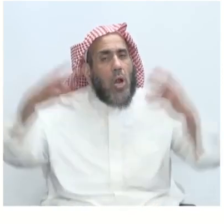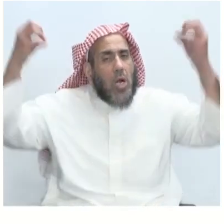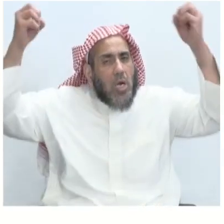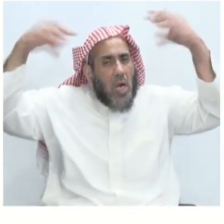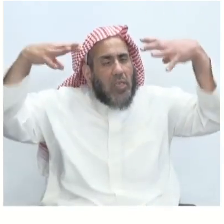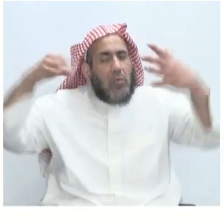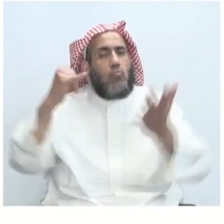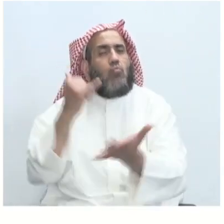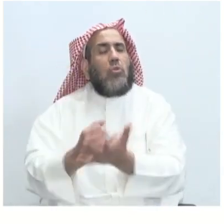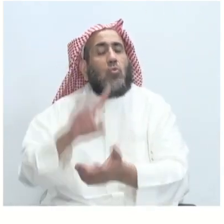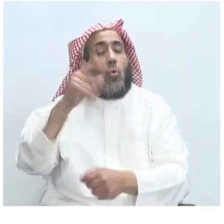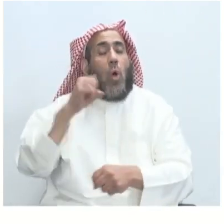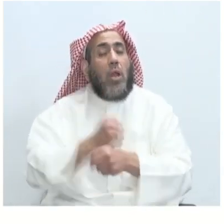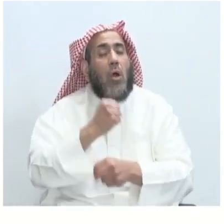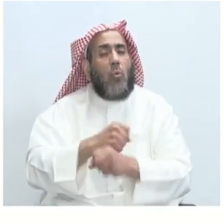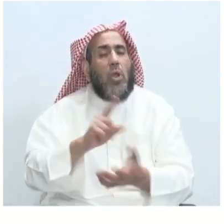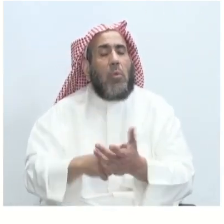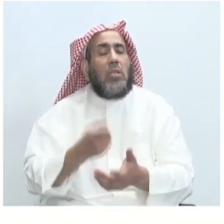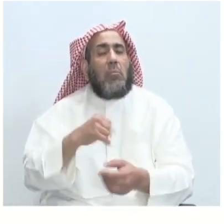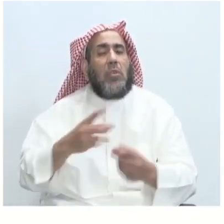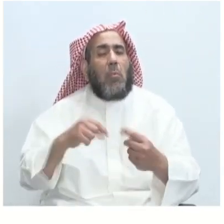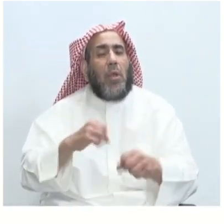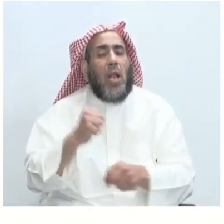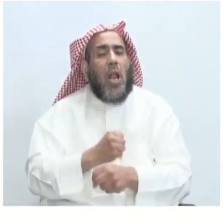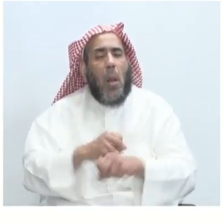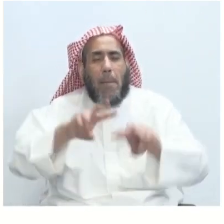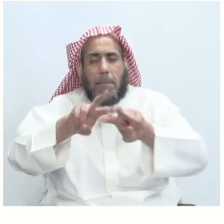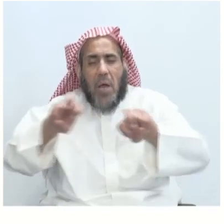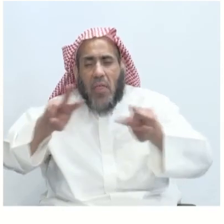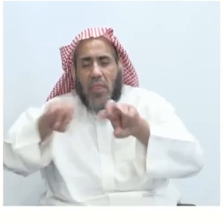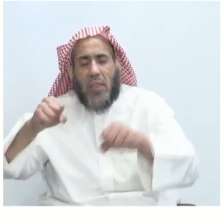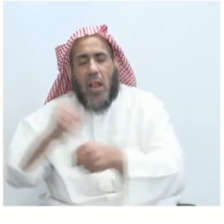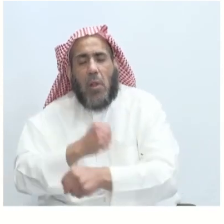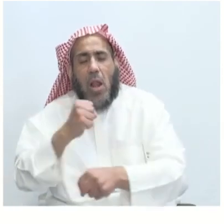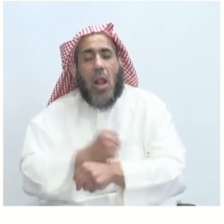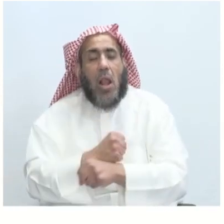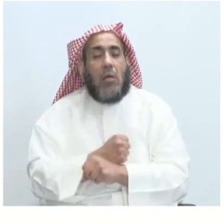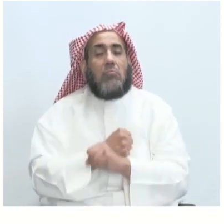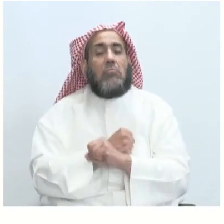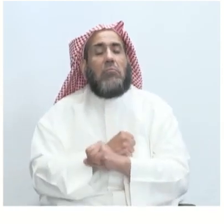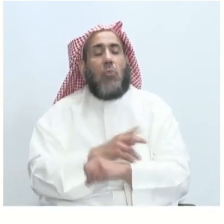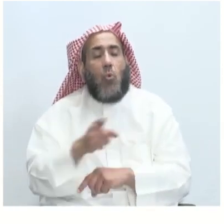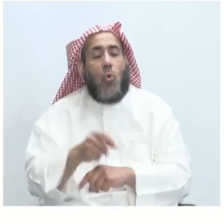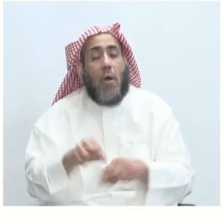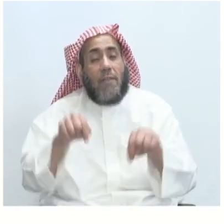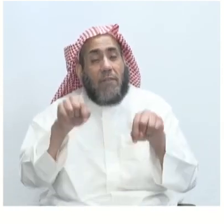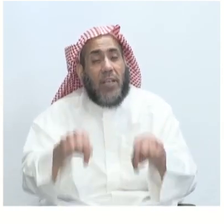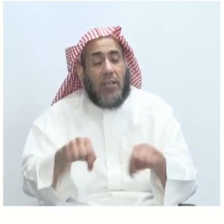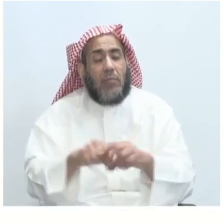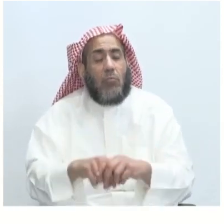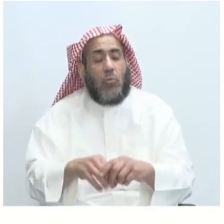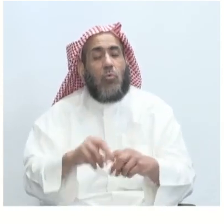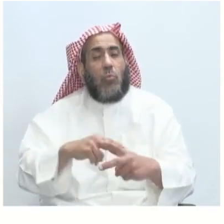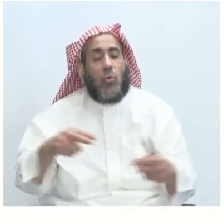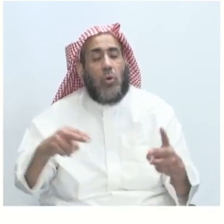وانه يعمل على تلبيه حاجاته من خلال البحث عن عمل من خلال ما هو موجود من